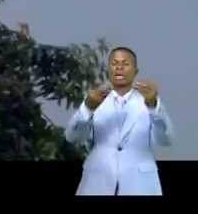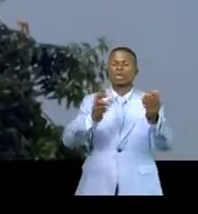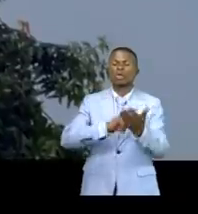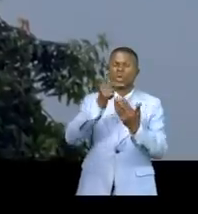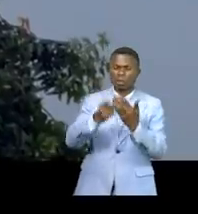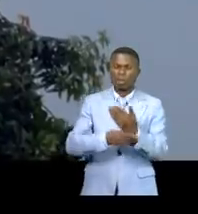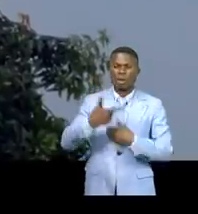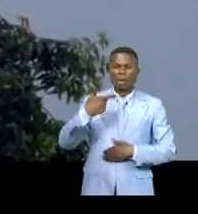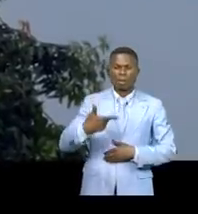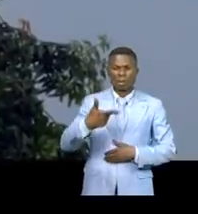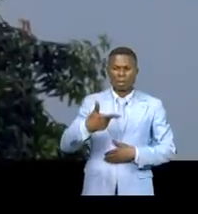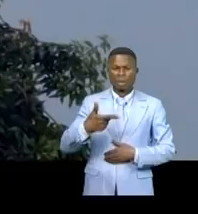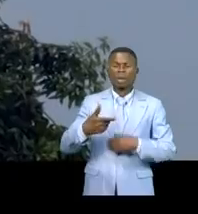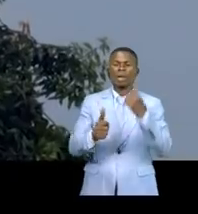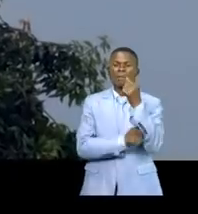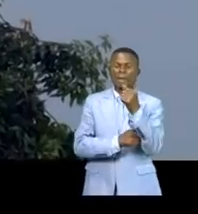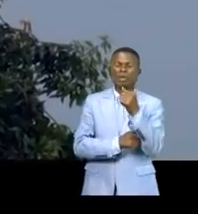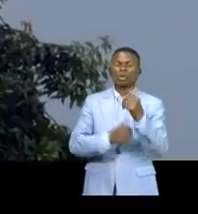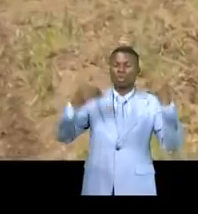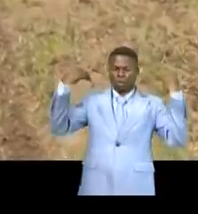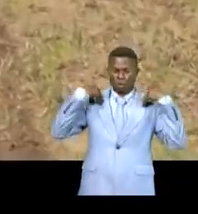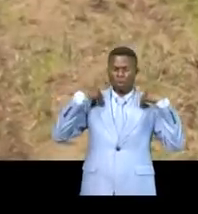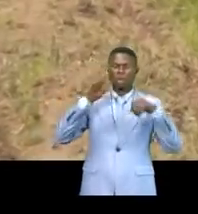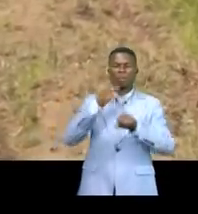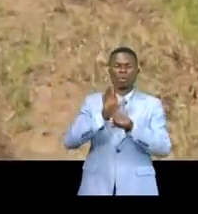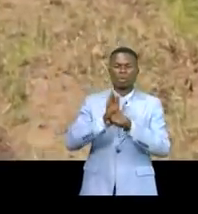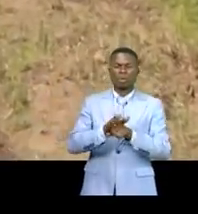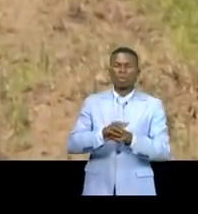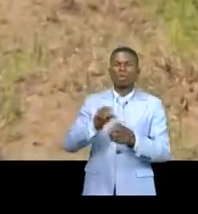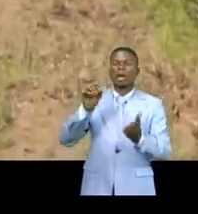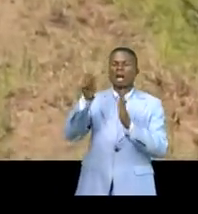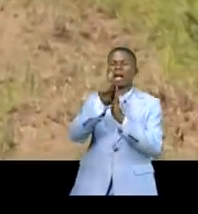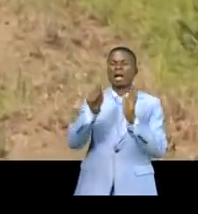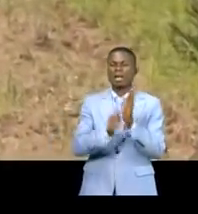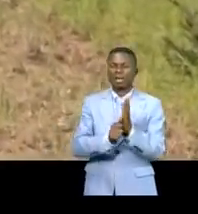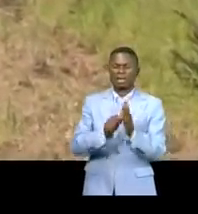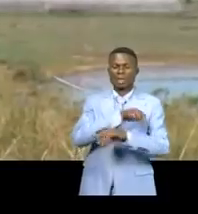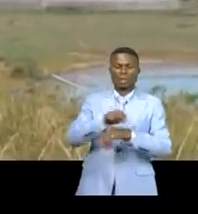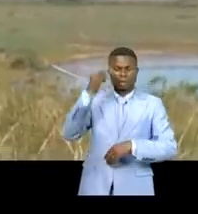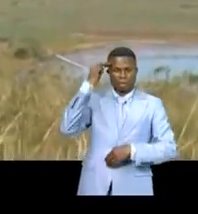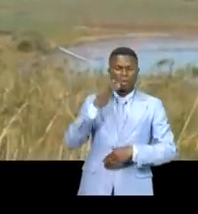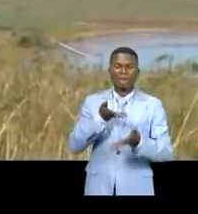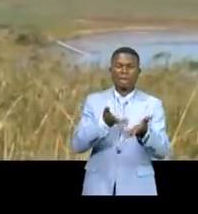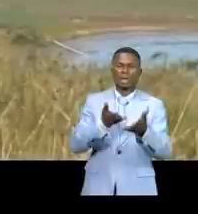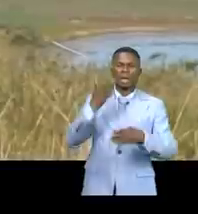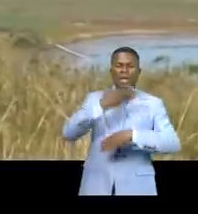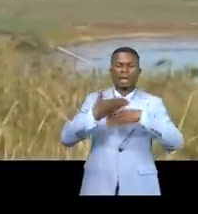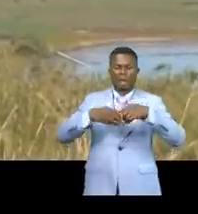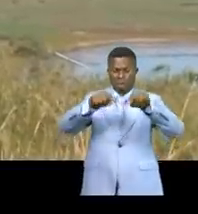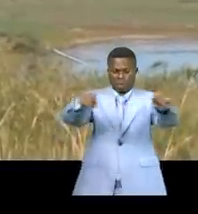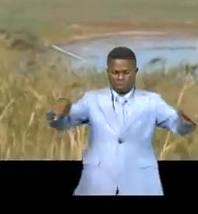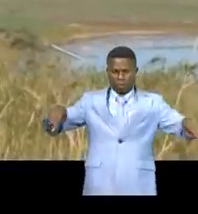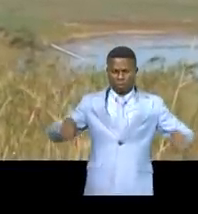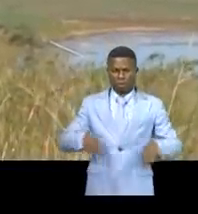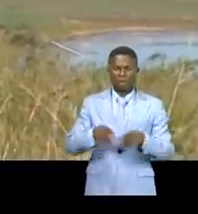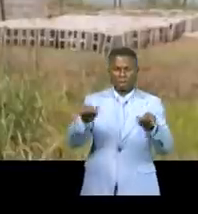mardi l'acte créateur de Daipen Ontsele ainsi que les différents arrêtés ministériels en sa possession pour permettre de reconstituer les limites de